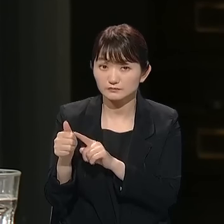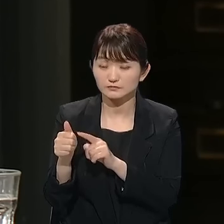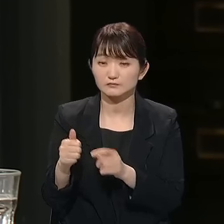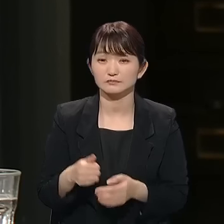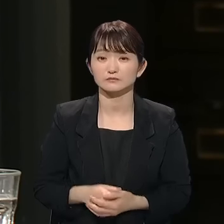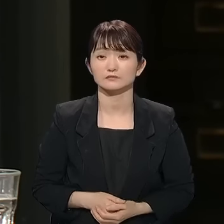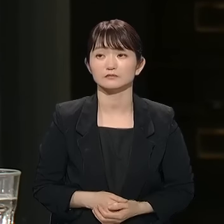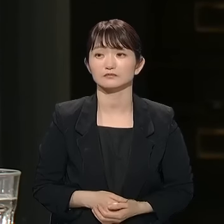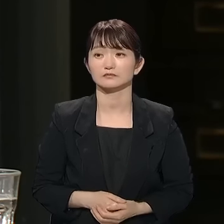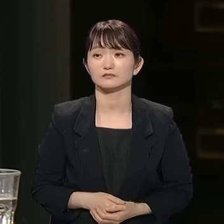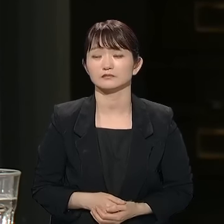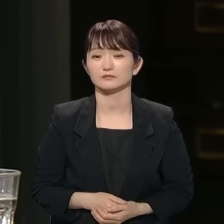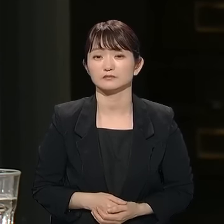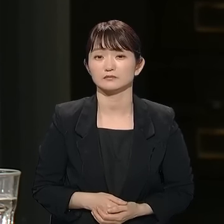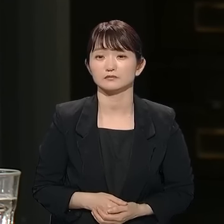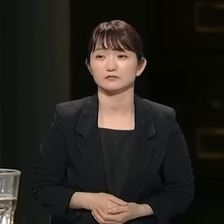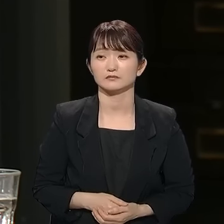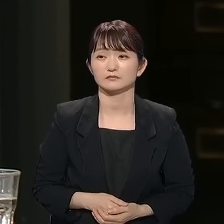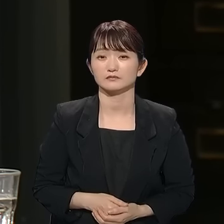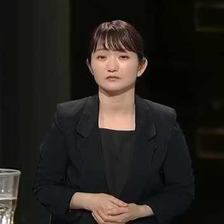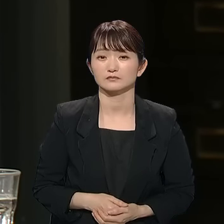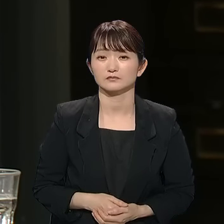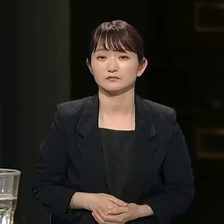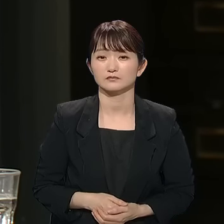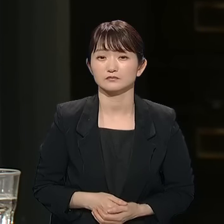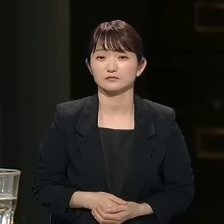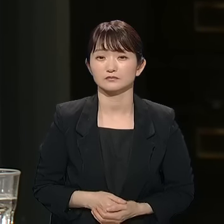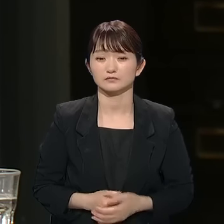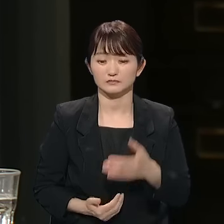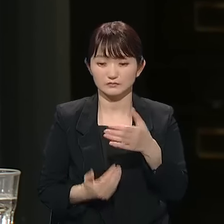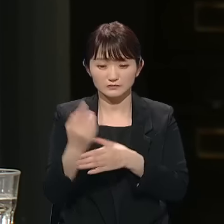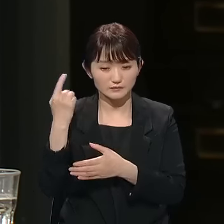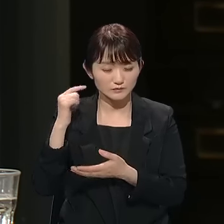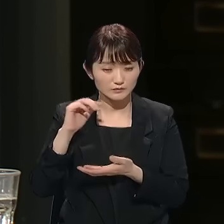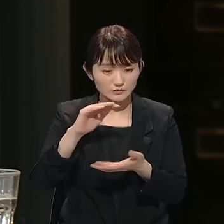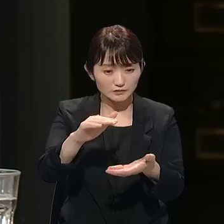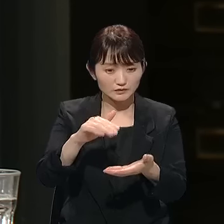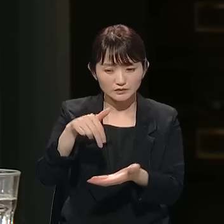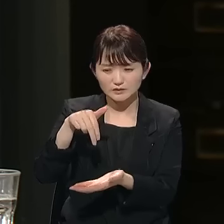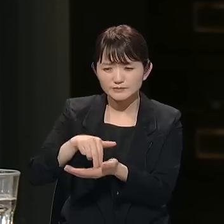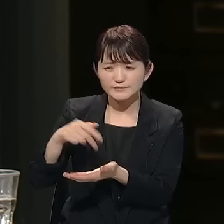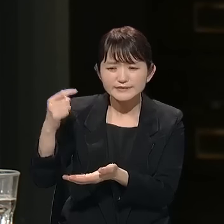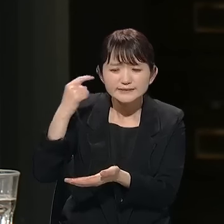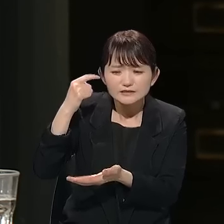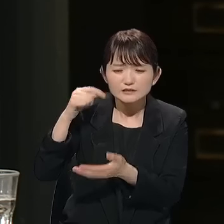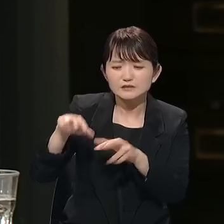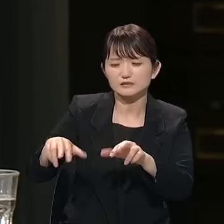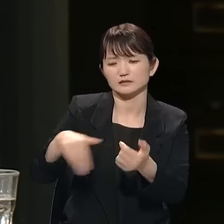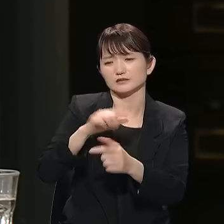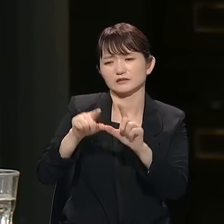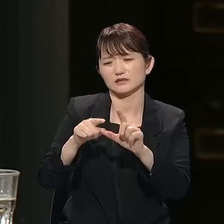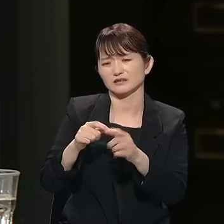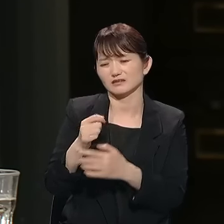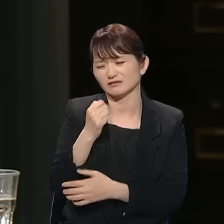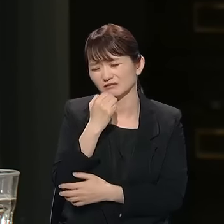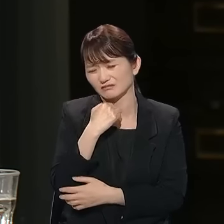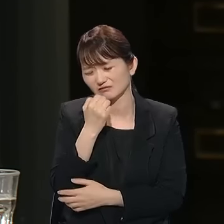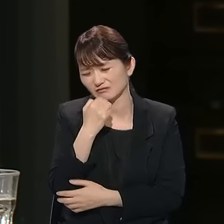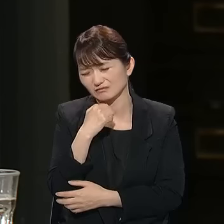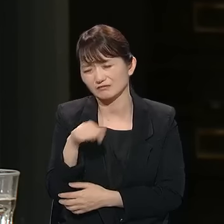남자친구라는 사람한테 저는 솔직히 이런 사건을 전하면서 입장을 들어야 된다는 이 상황 자체도 웃기 코미디입니다,